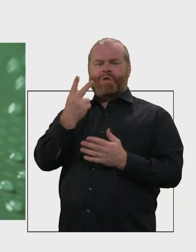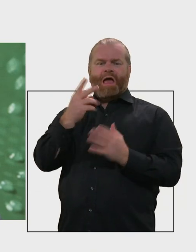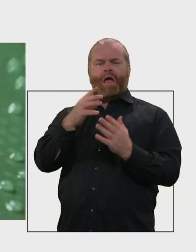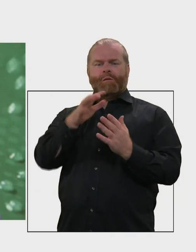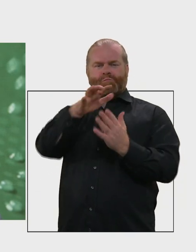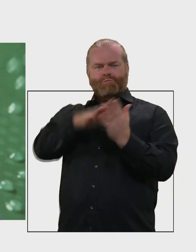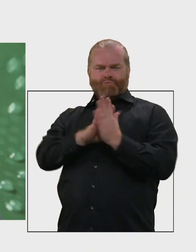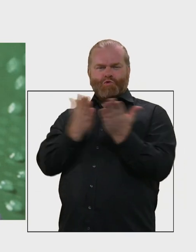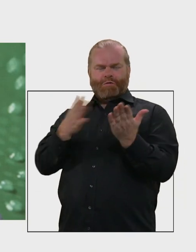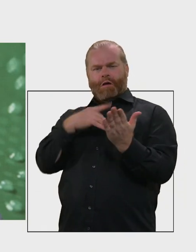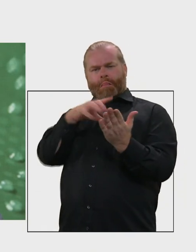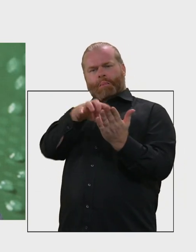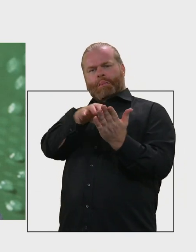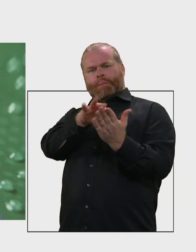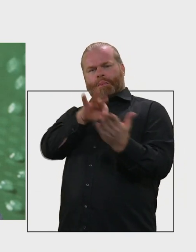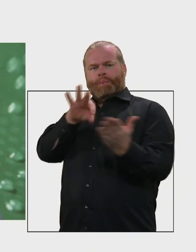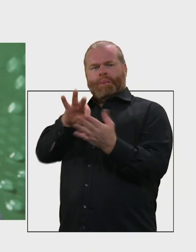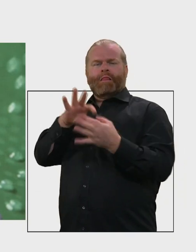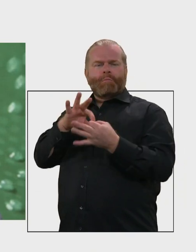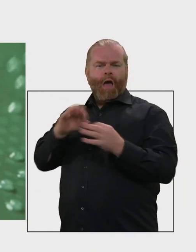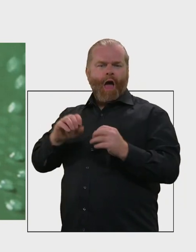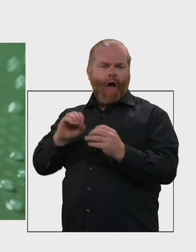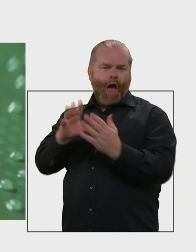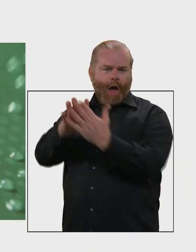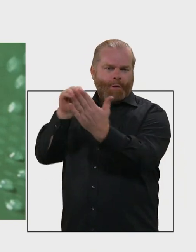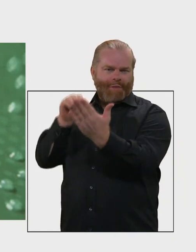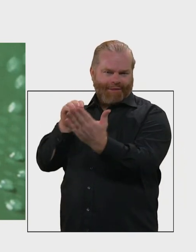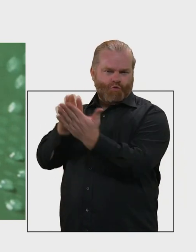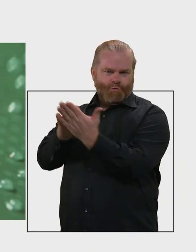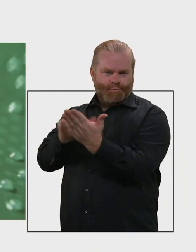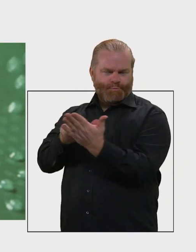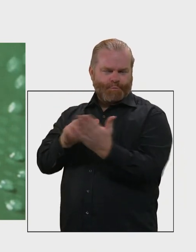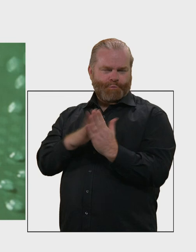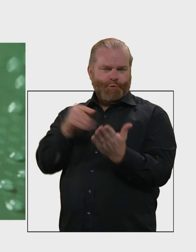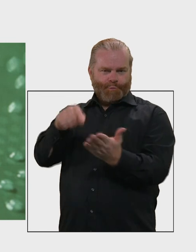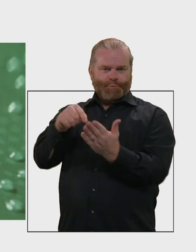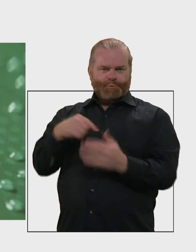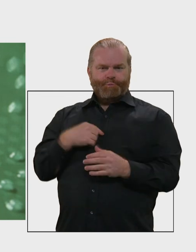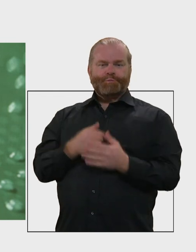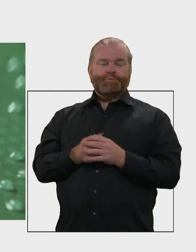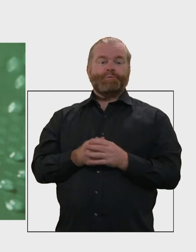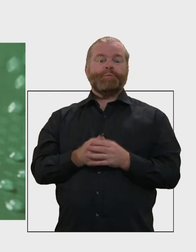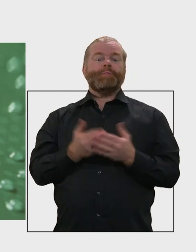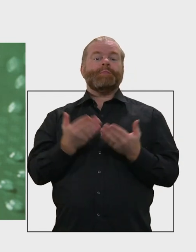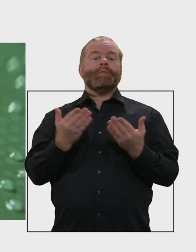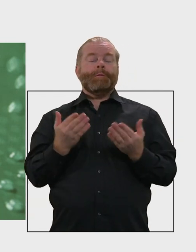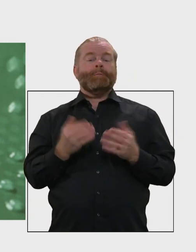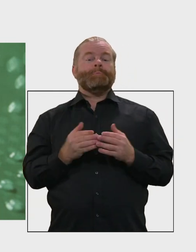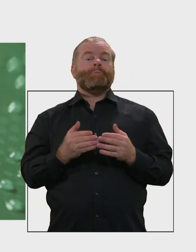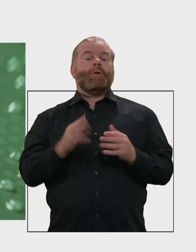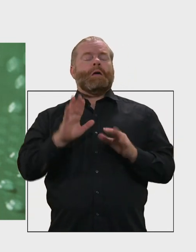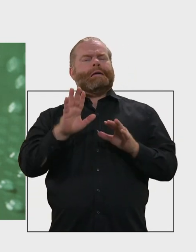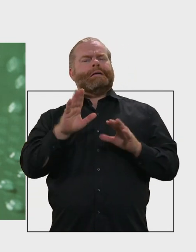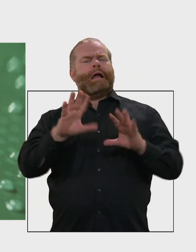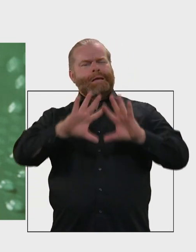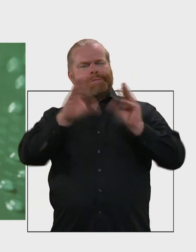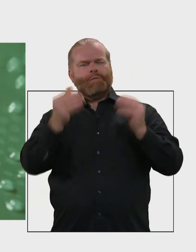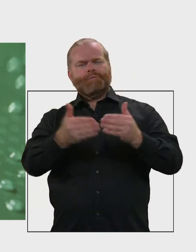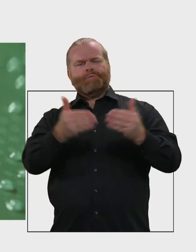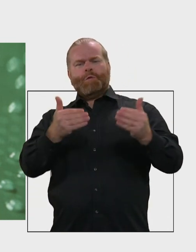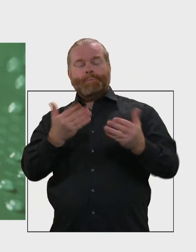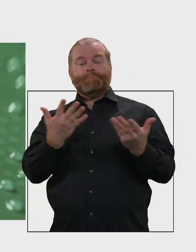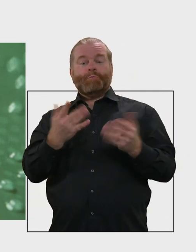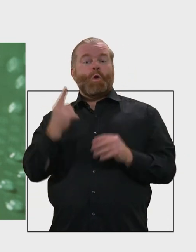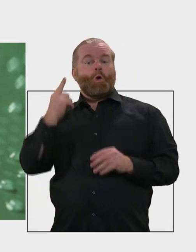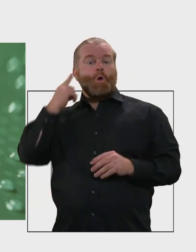Buch eingesprochen sind. Und vielleicht ganz generell vorher noch gesagt, die Hörversion des Buches findet man